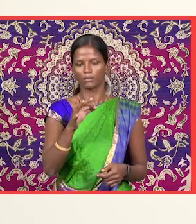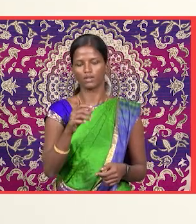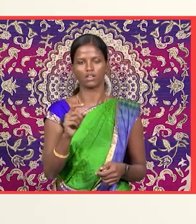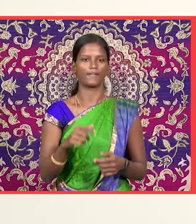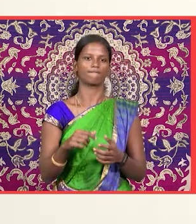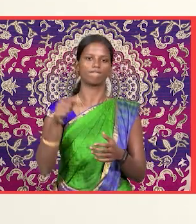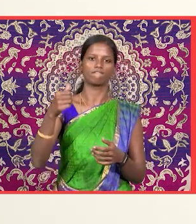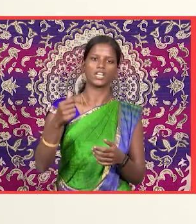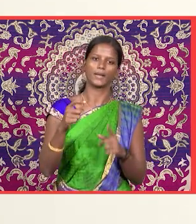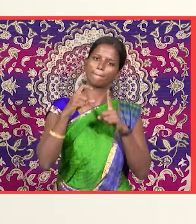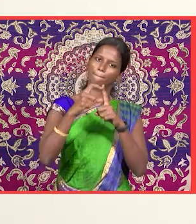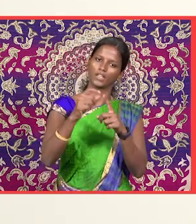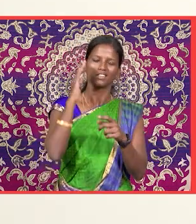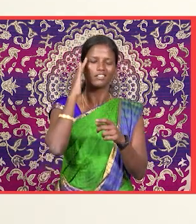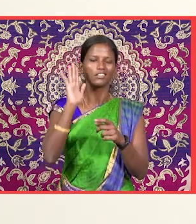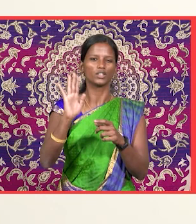பிஎன்க,